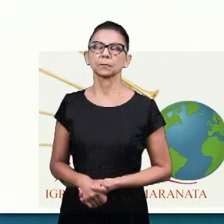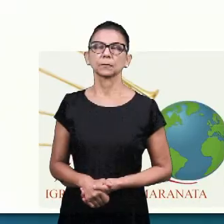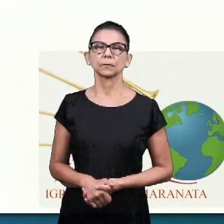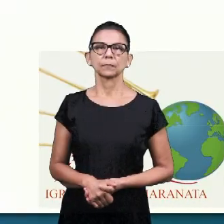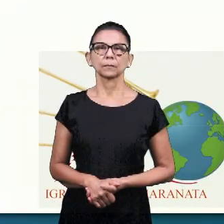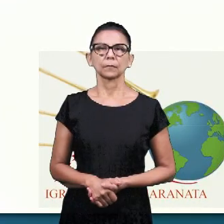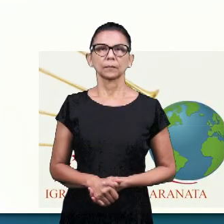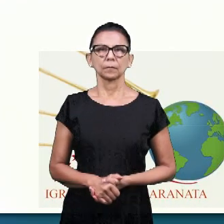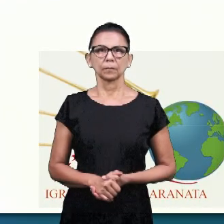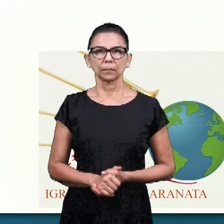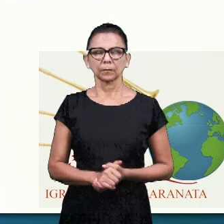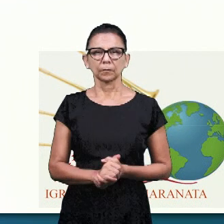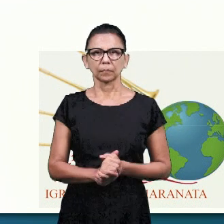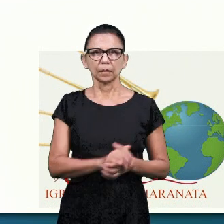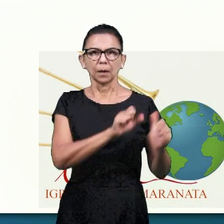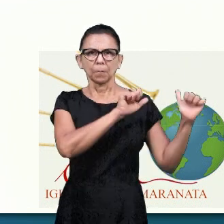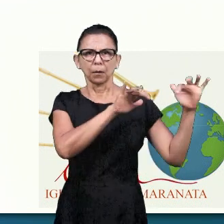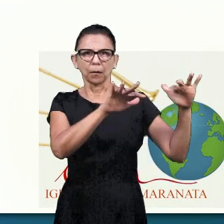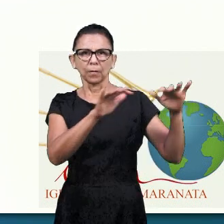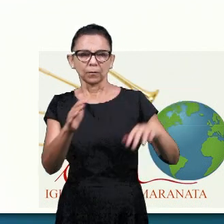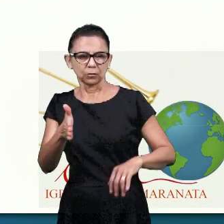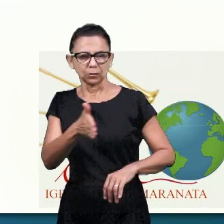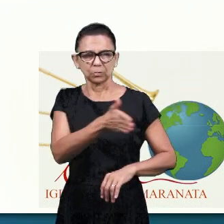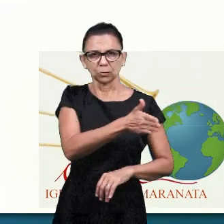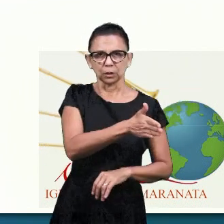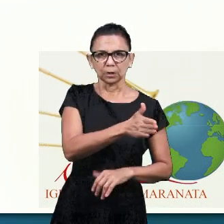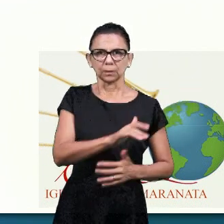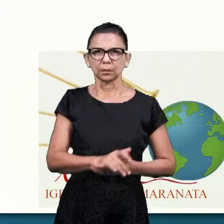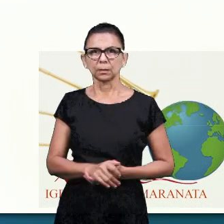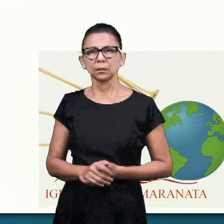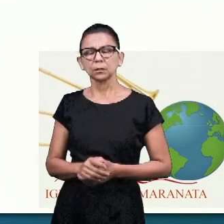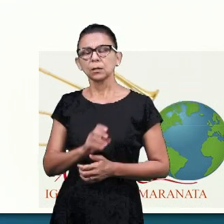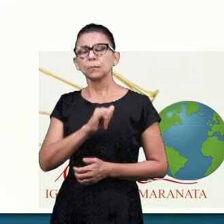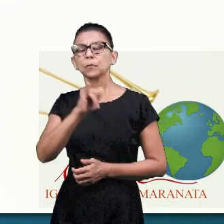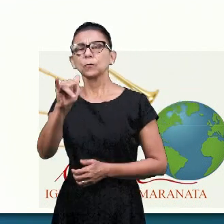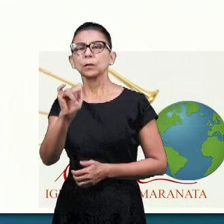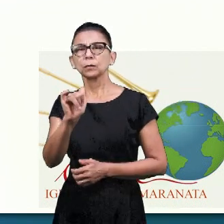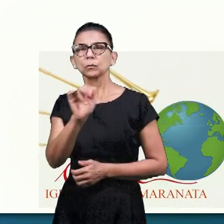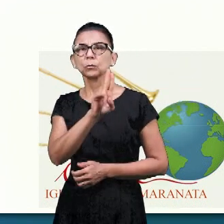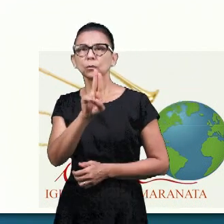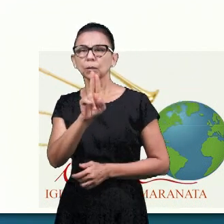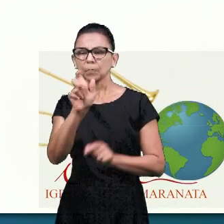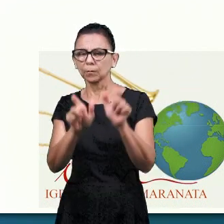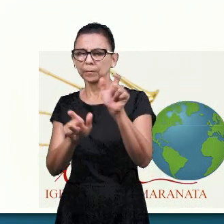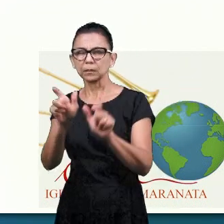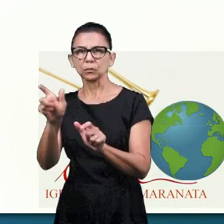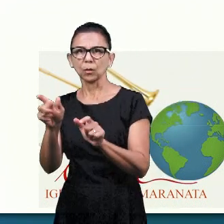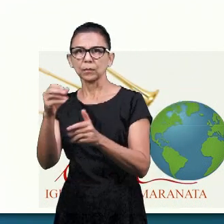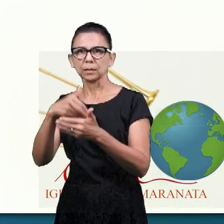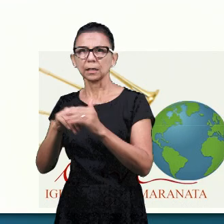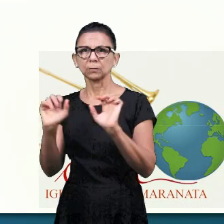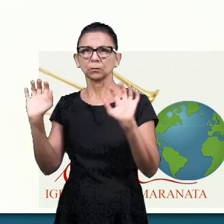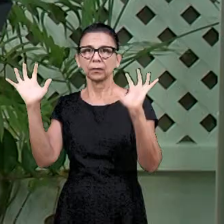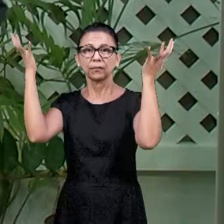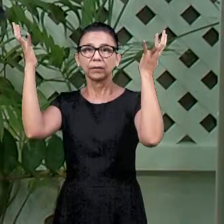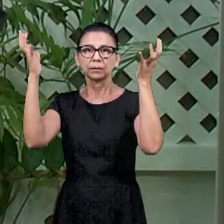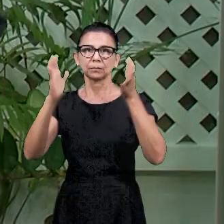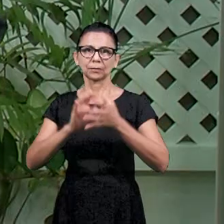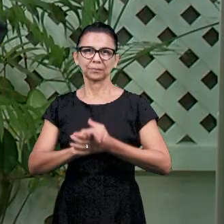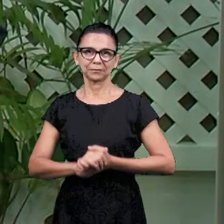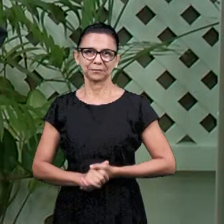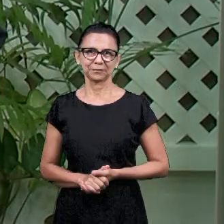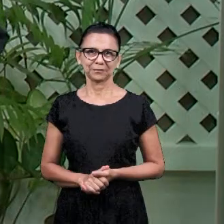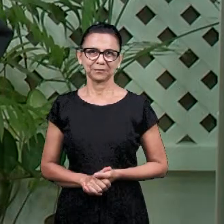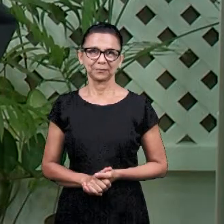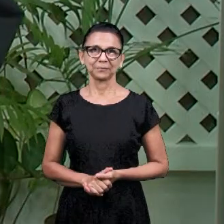quel était le nom cité? Donc, regardez ici. À part la foule, c'était le nom des personnes et de groupes qui